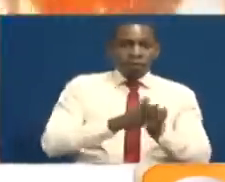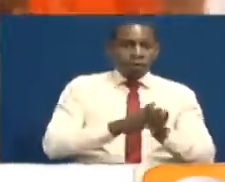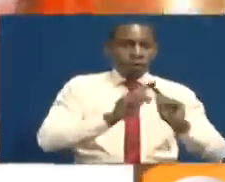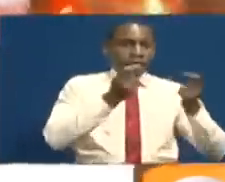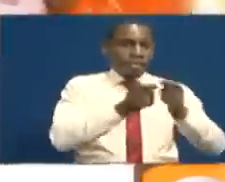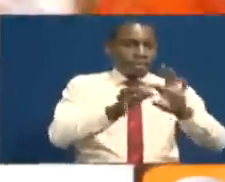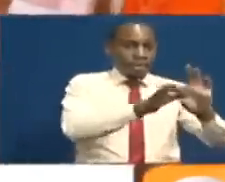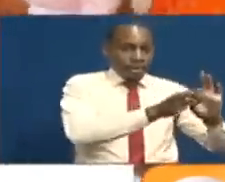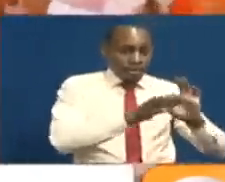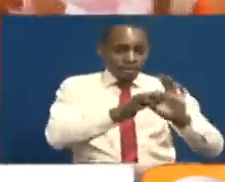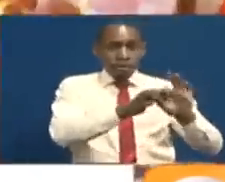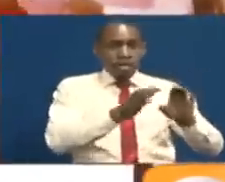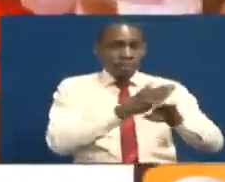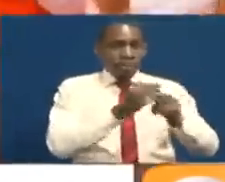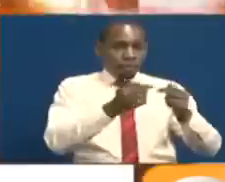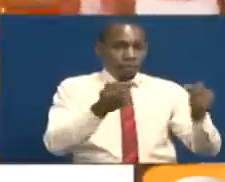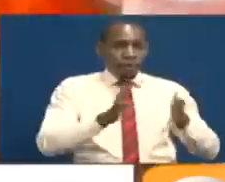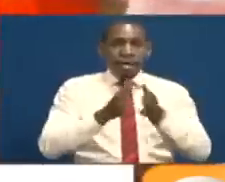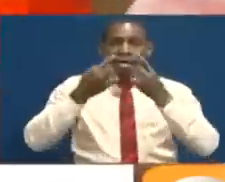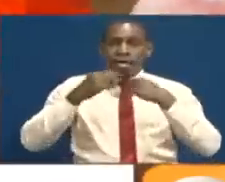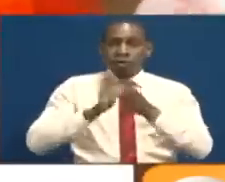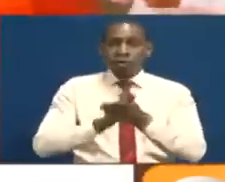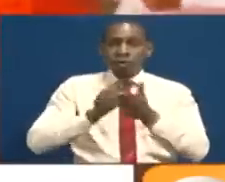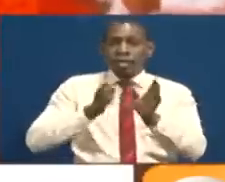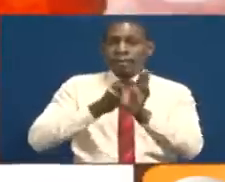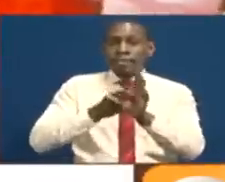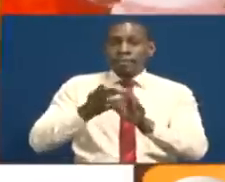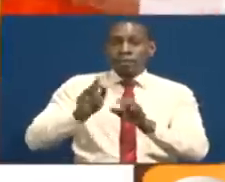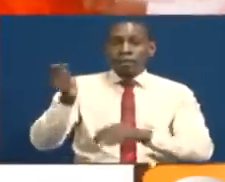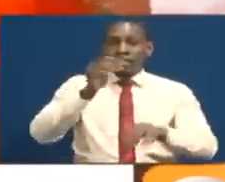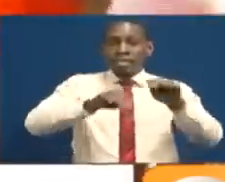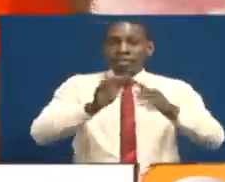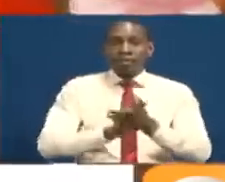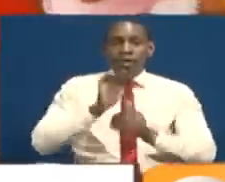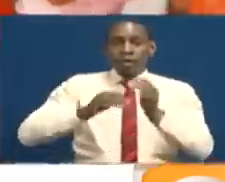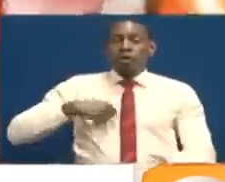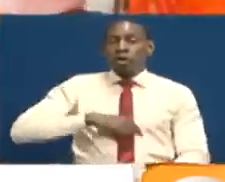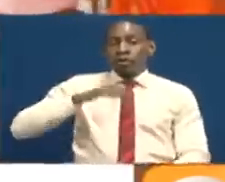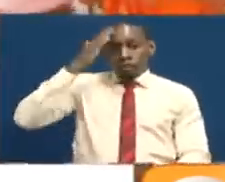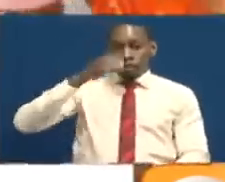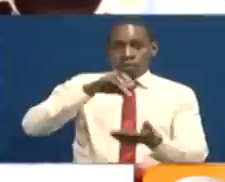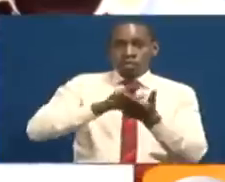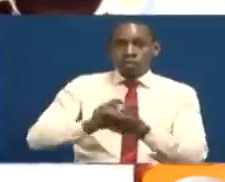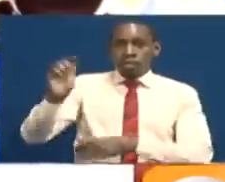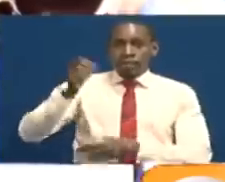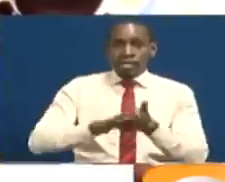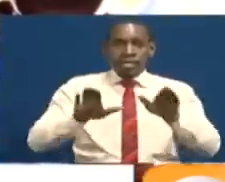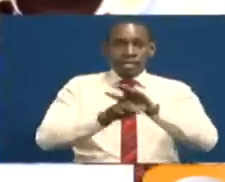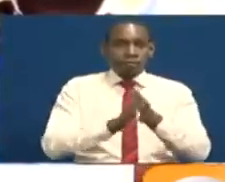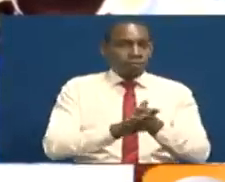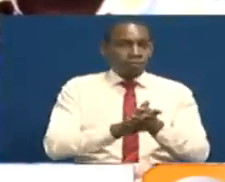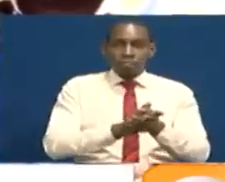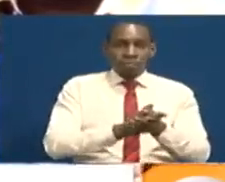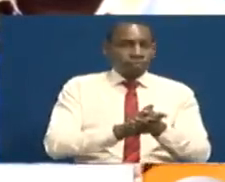kambi ya Azimio baada ya kukurupuka na kutangaza kuwa kwenye mchuano wa ikulu. We all know that the position of president and deputy are off the table